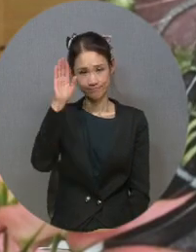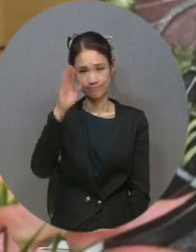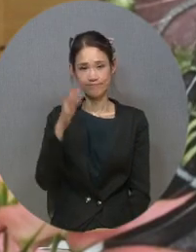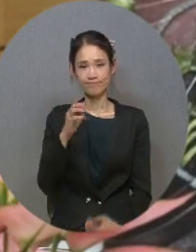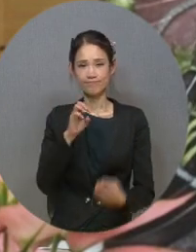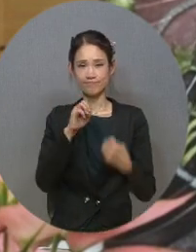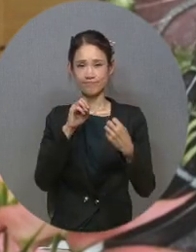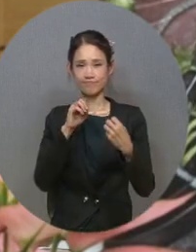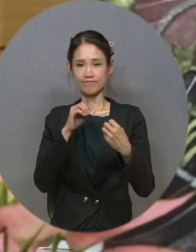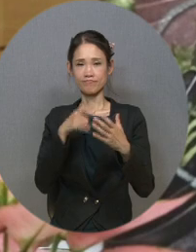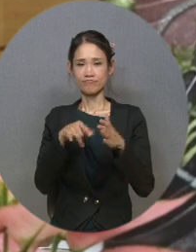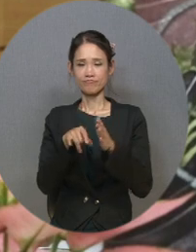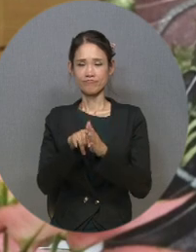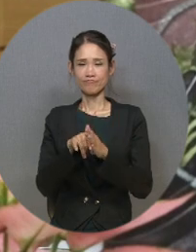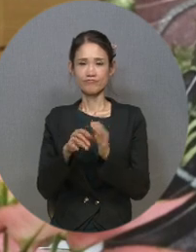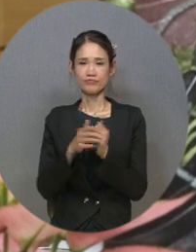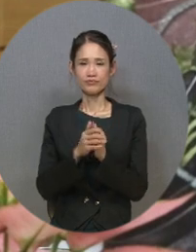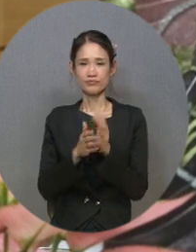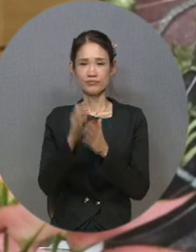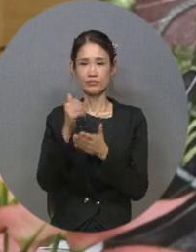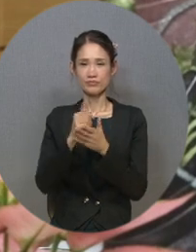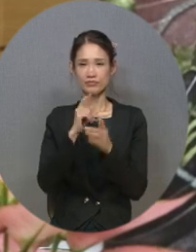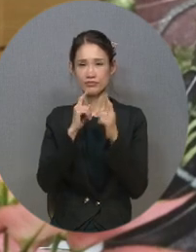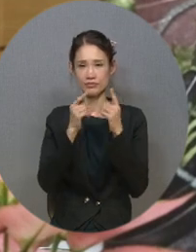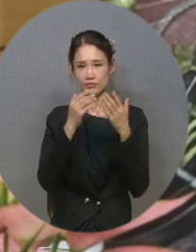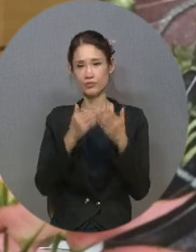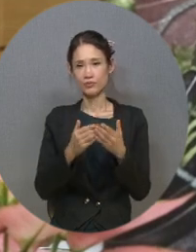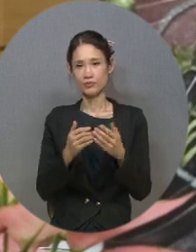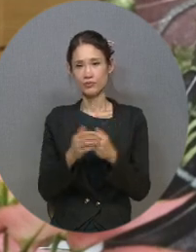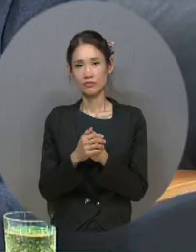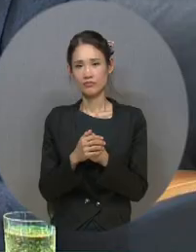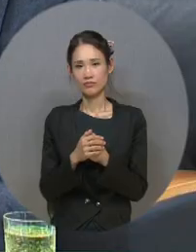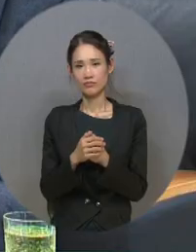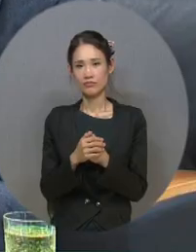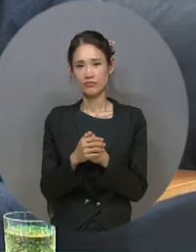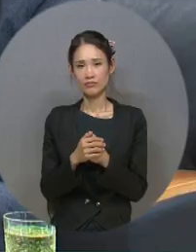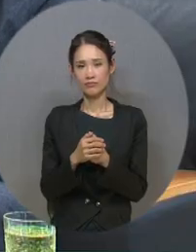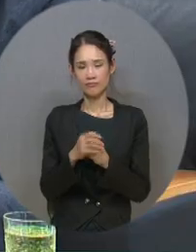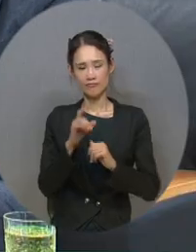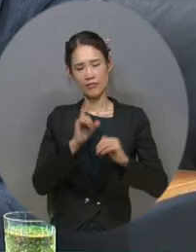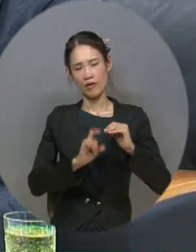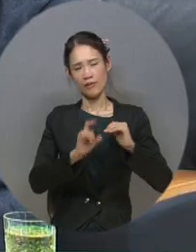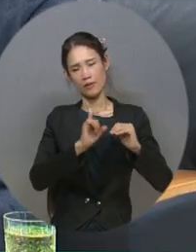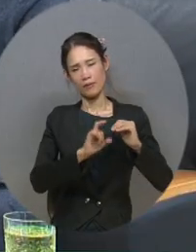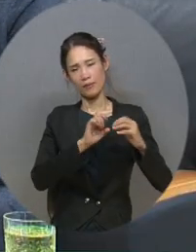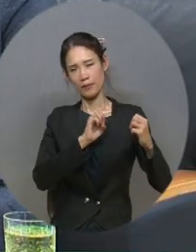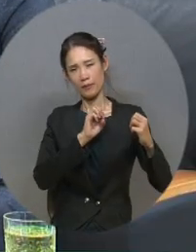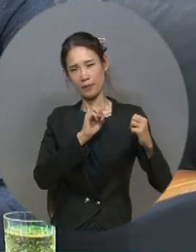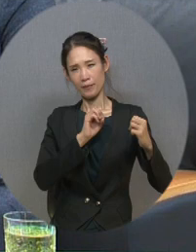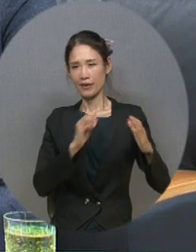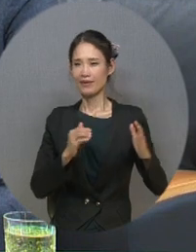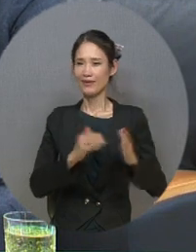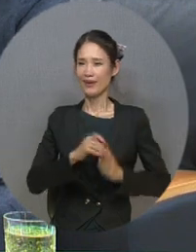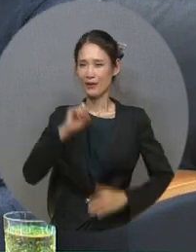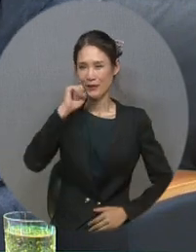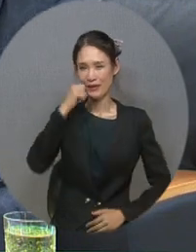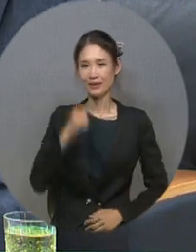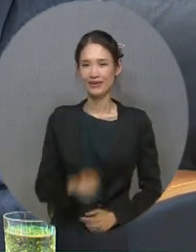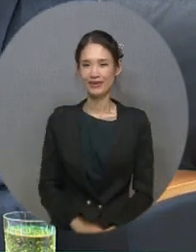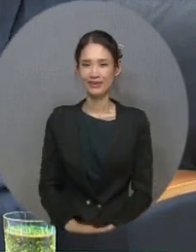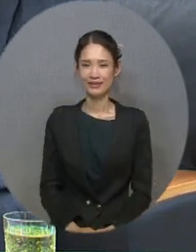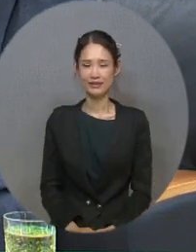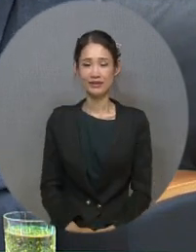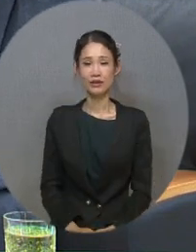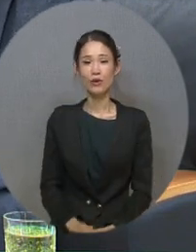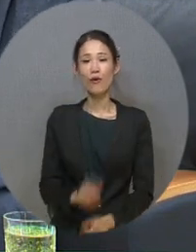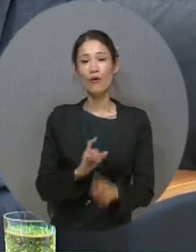이야기 나누고 싶지만 뭐 시장님 말씀하신 거 보니까 밤을 새워도 이거 끝나지를 않겠습니다.